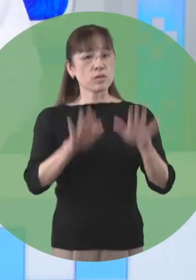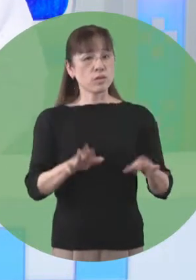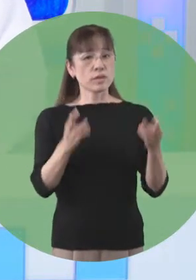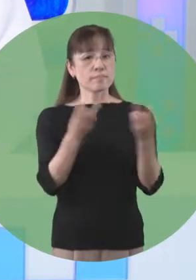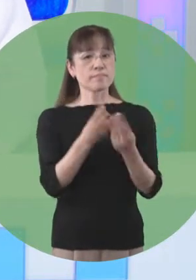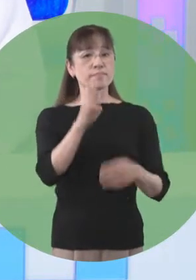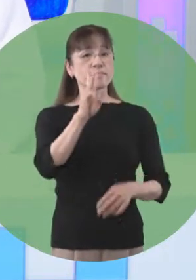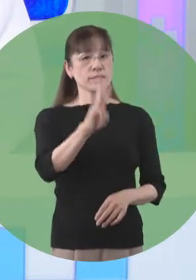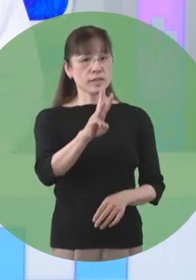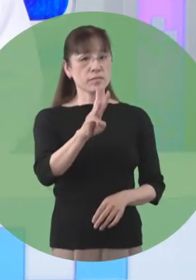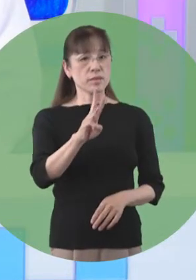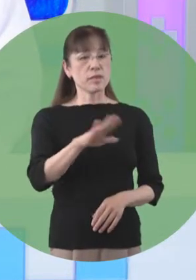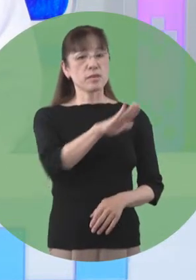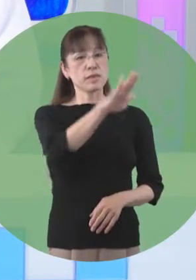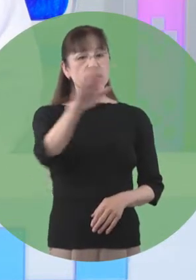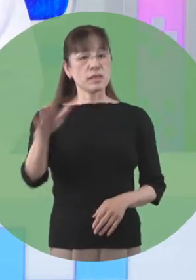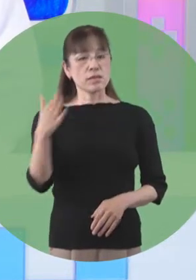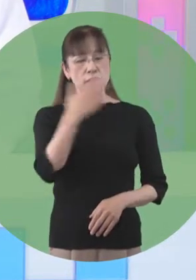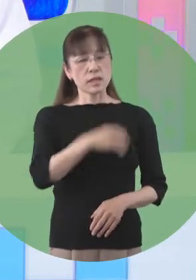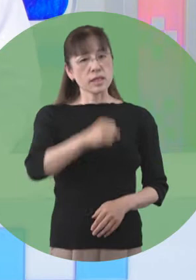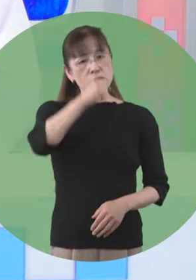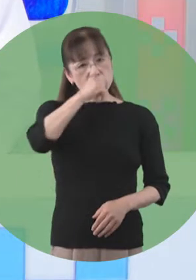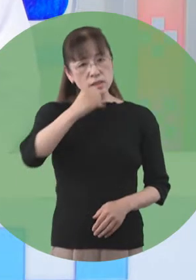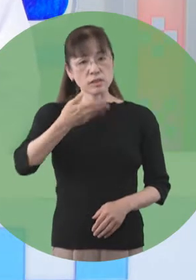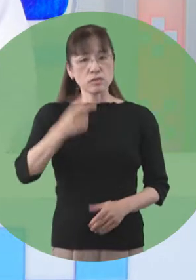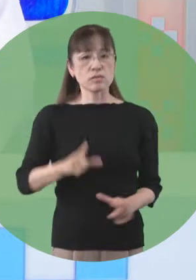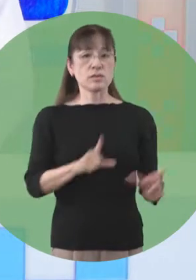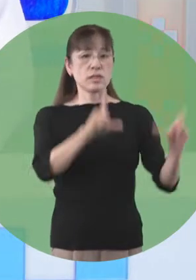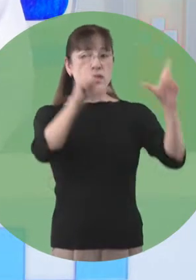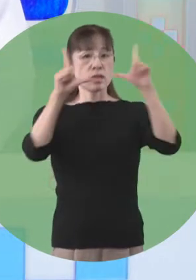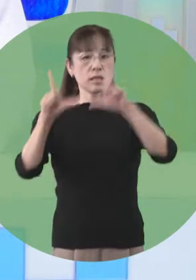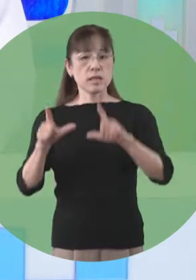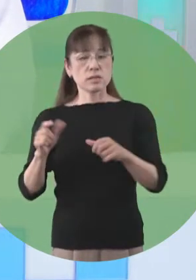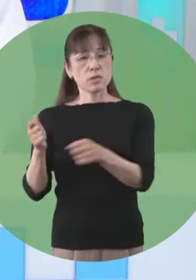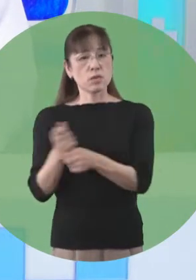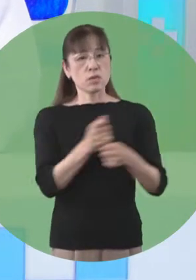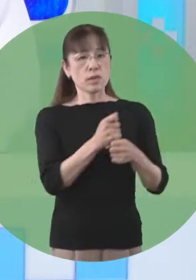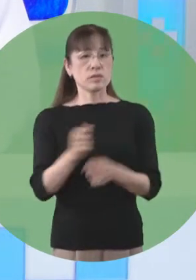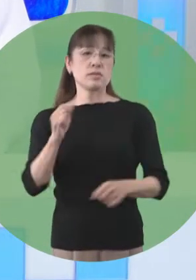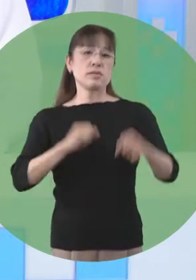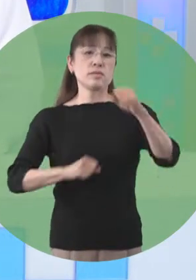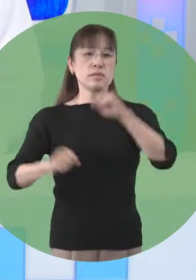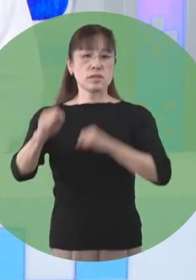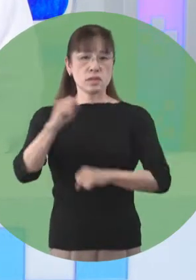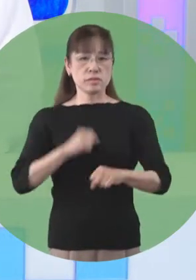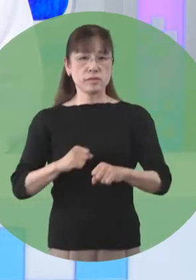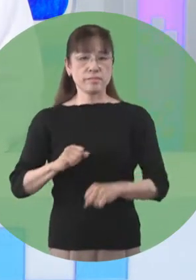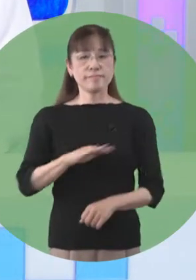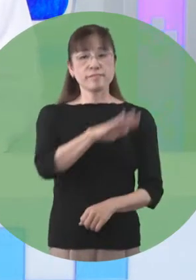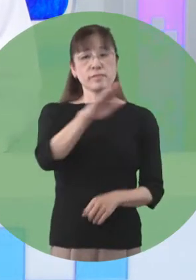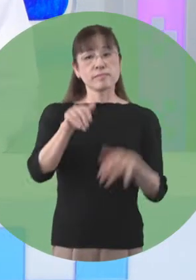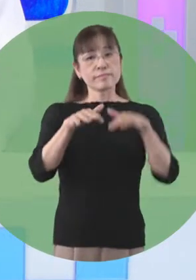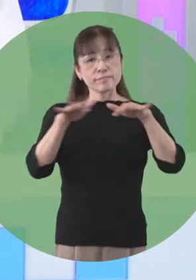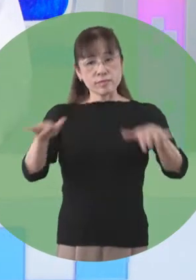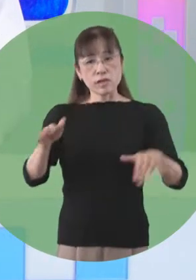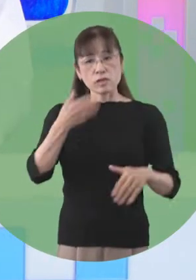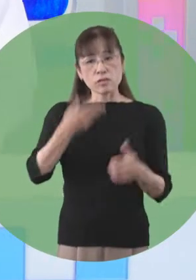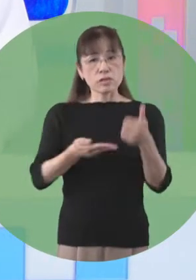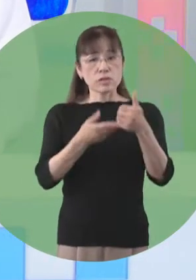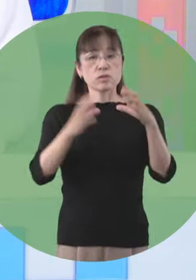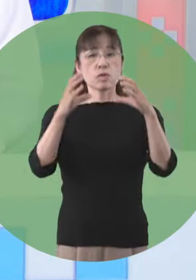番、人々の健康的な食生活を応援する取り組みじゃ。 みんなで広げよう食育の